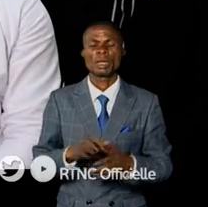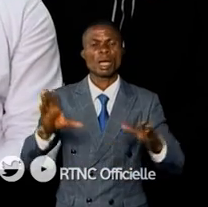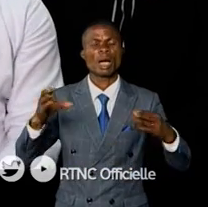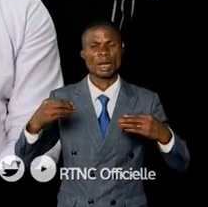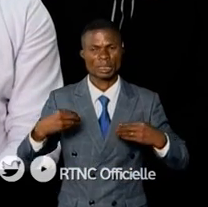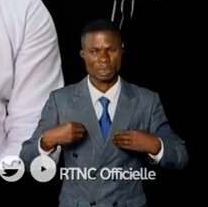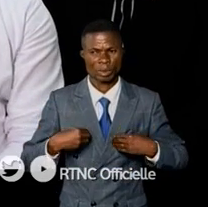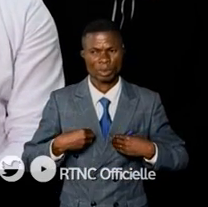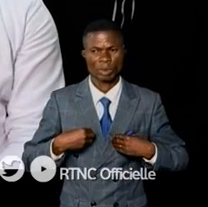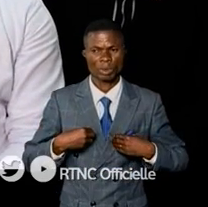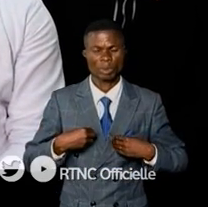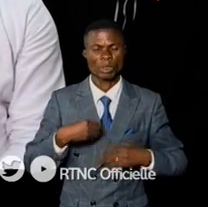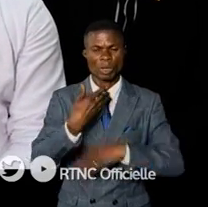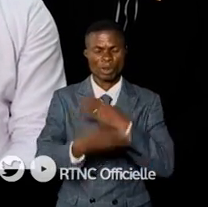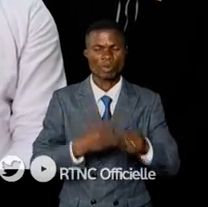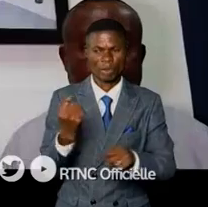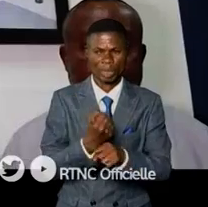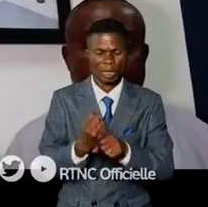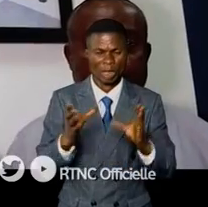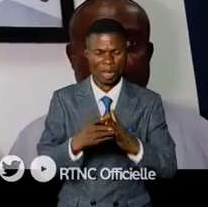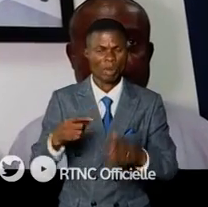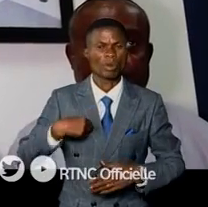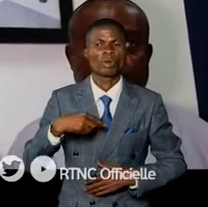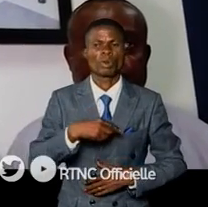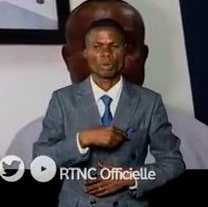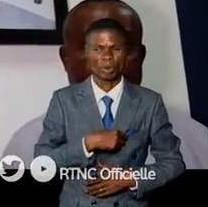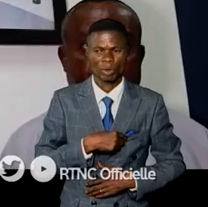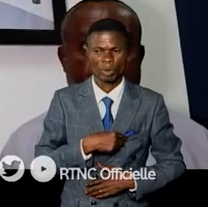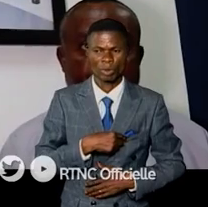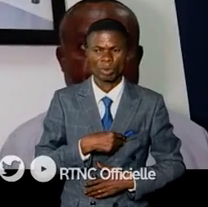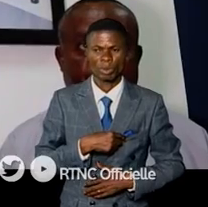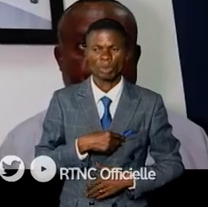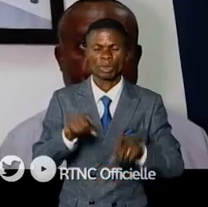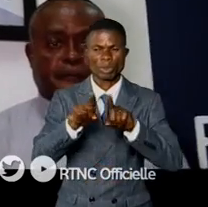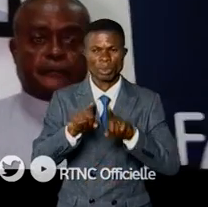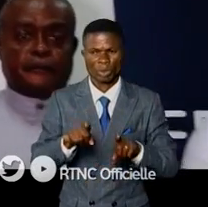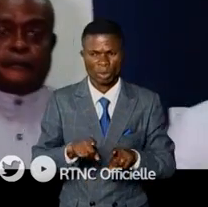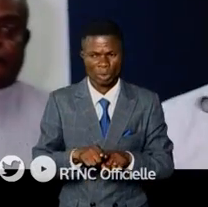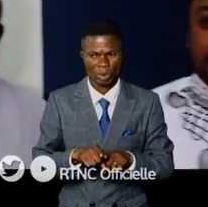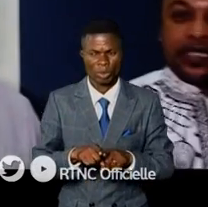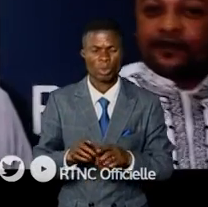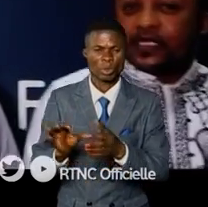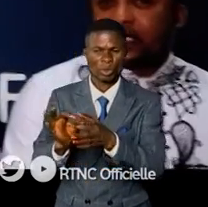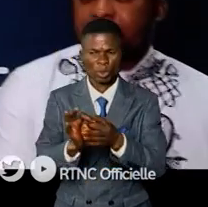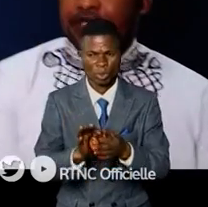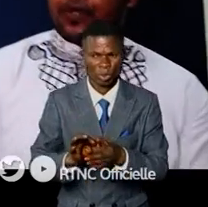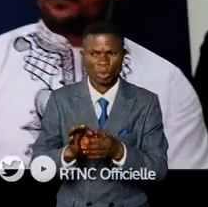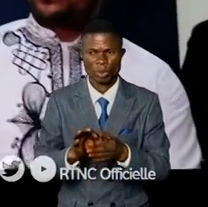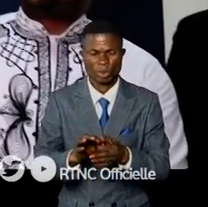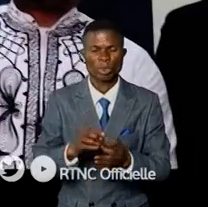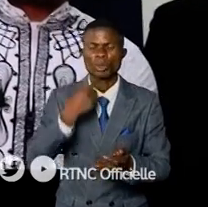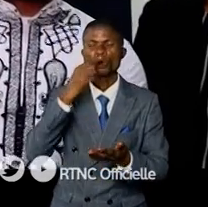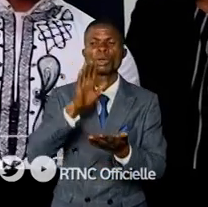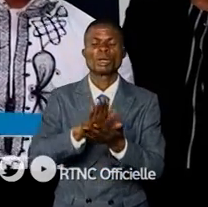accepte de faire la même chose avec nous. Ce que nous attendons par contre de la banque, c'est d'abord une facilitation